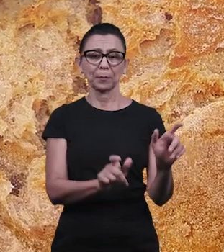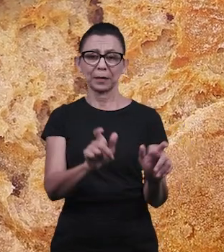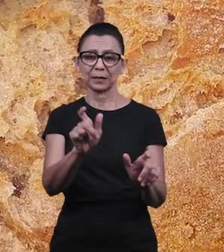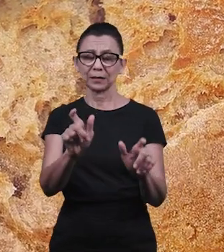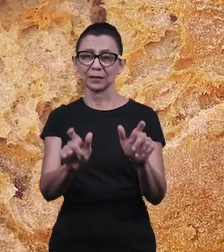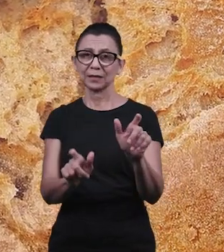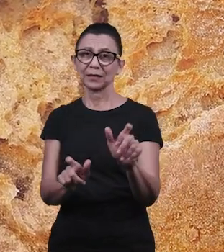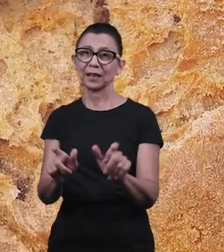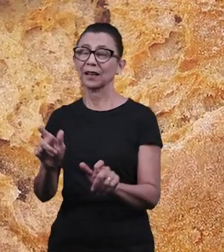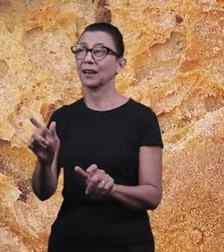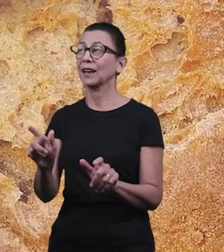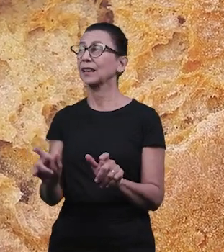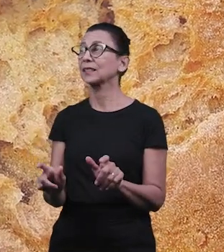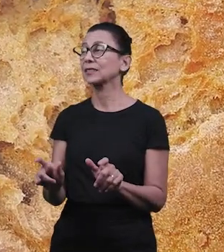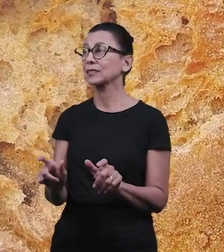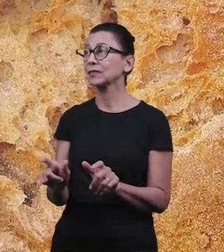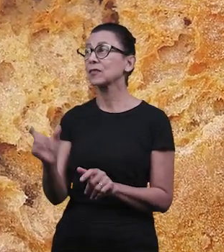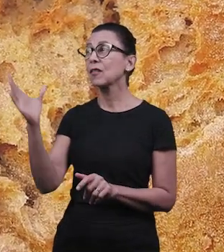меня.